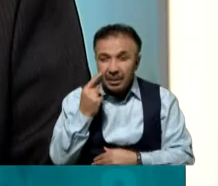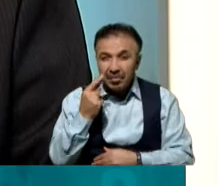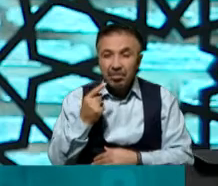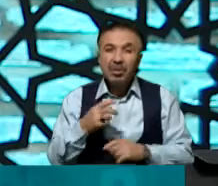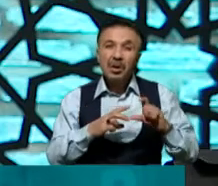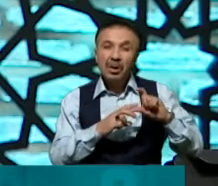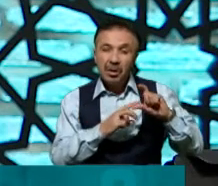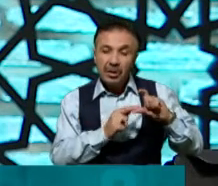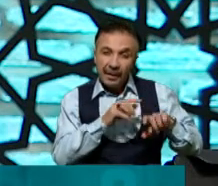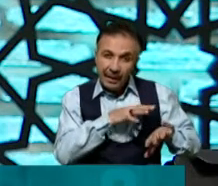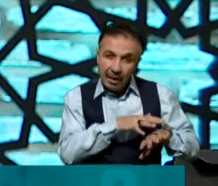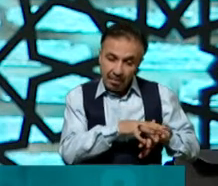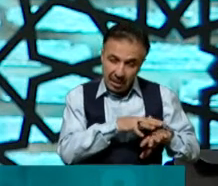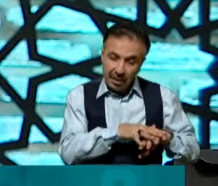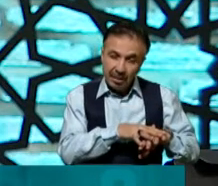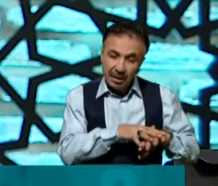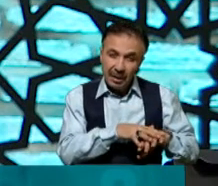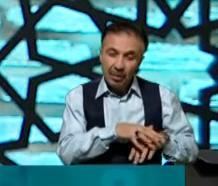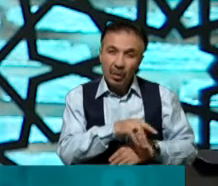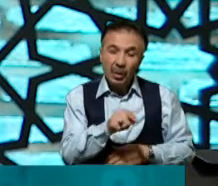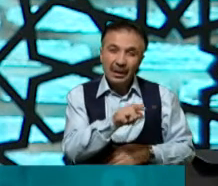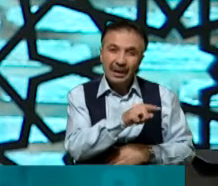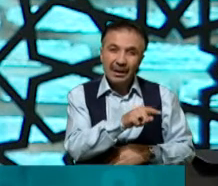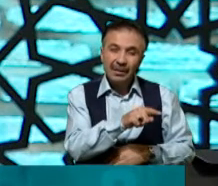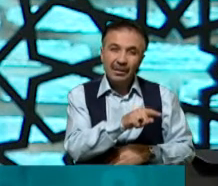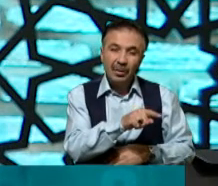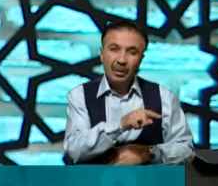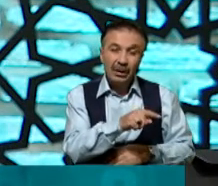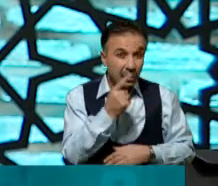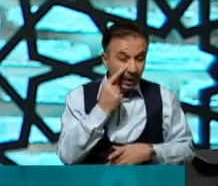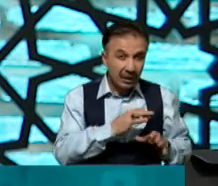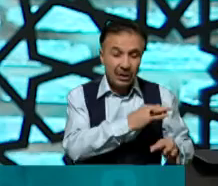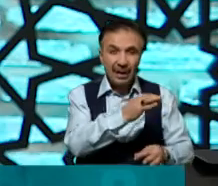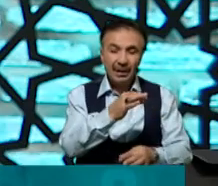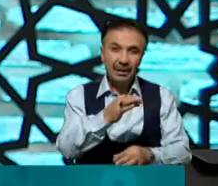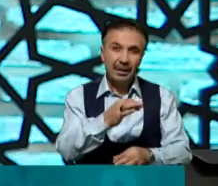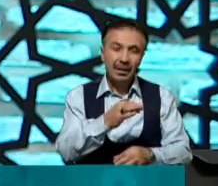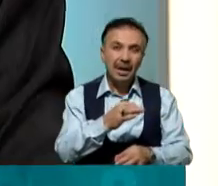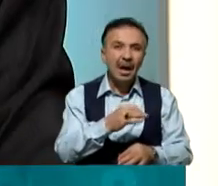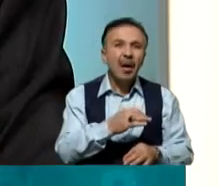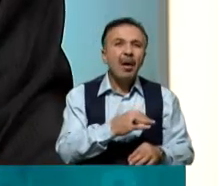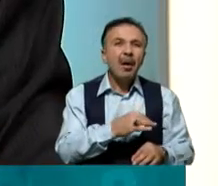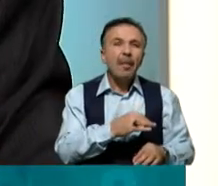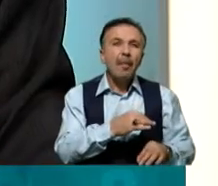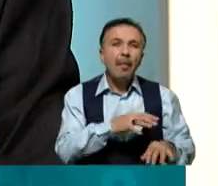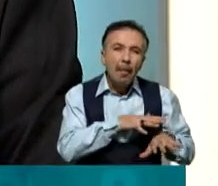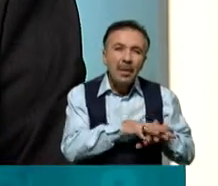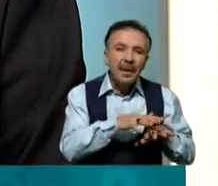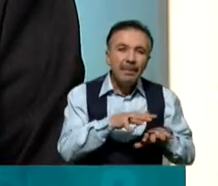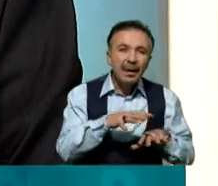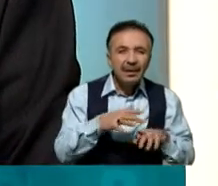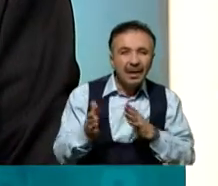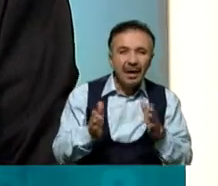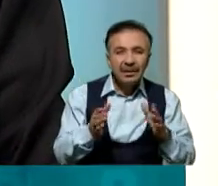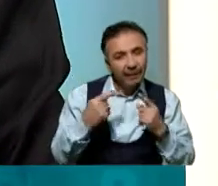veli kıyar nikahı. Oradaki şahitlerin tezkiyesi falan. Mezhepler arasında farklı içtihatlar olsa da ama Hanefi